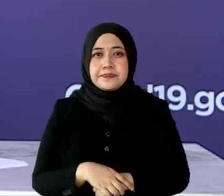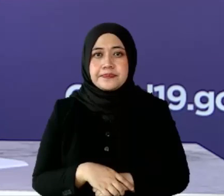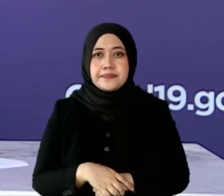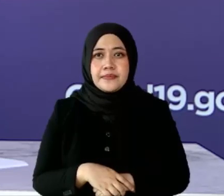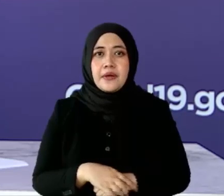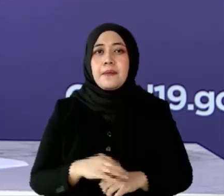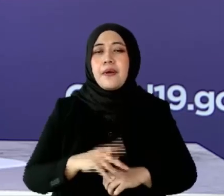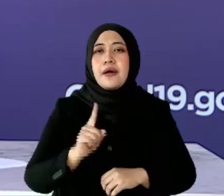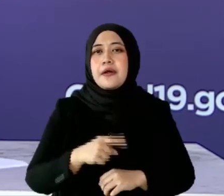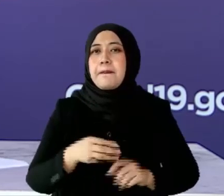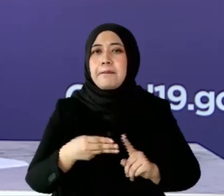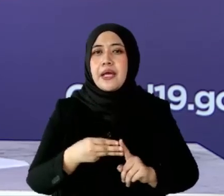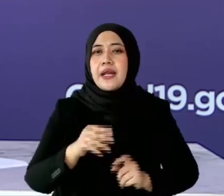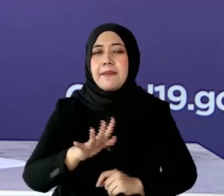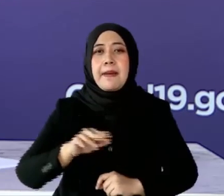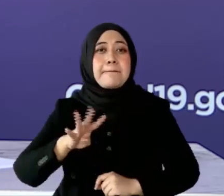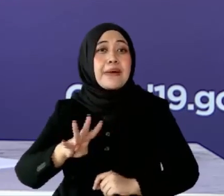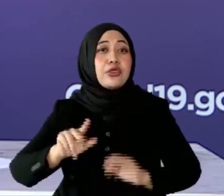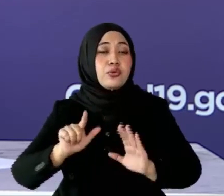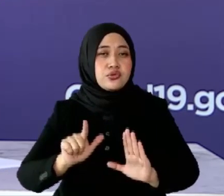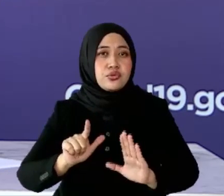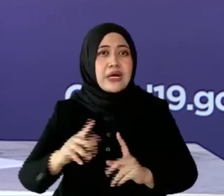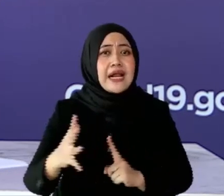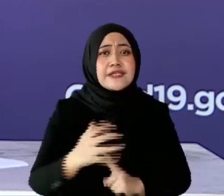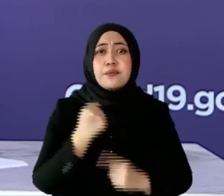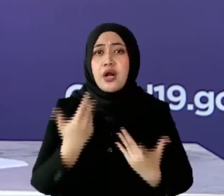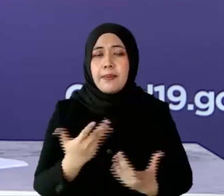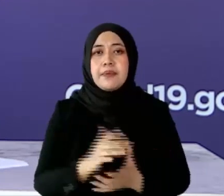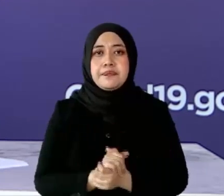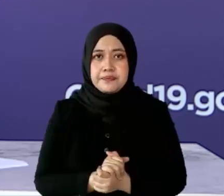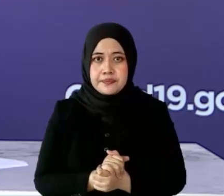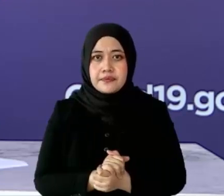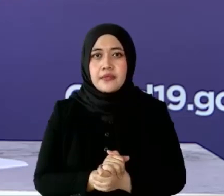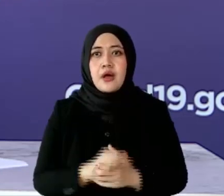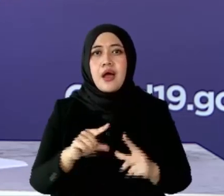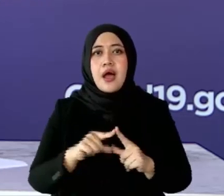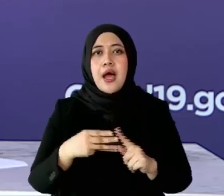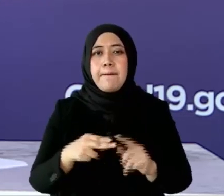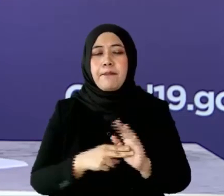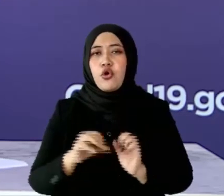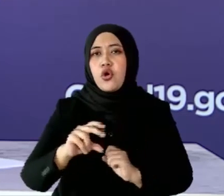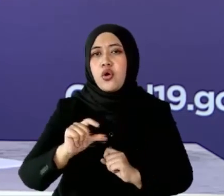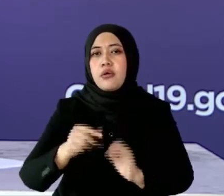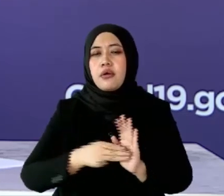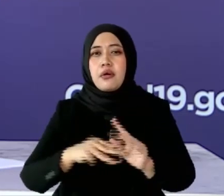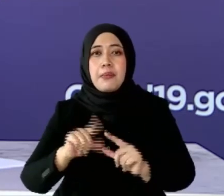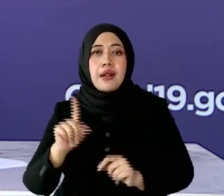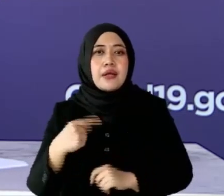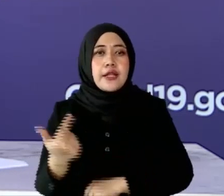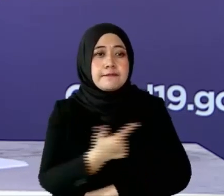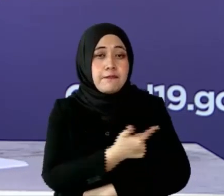CT-MA-V 547 dengan hasil kesimpulan toksisitas abnormal dan sterilitas vaksin